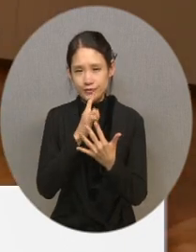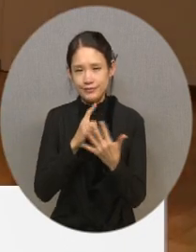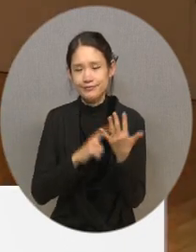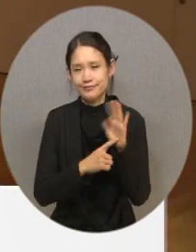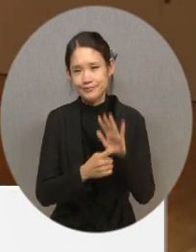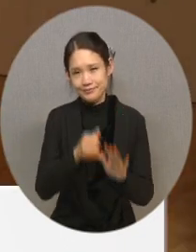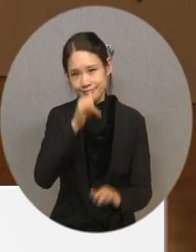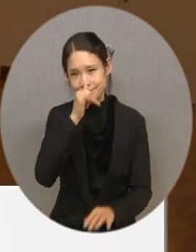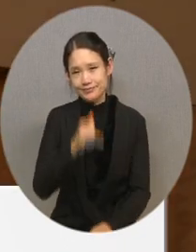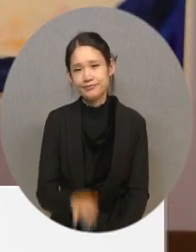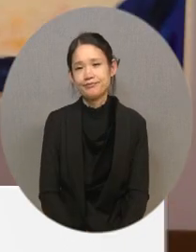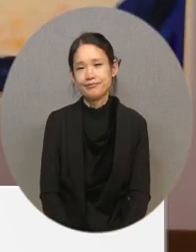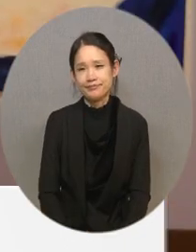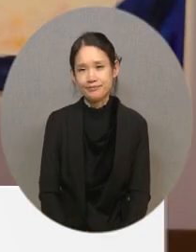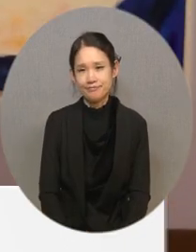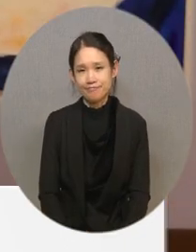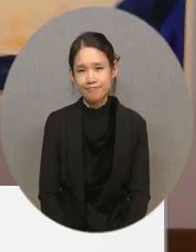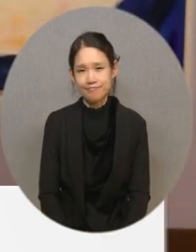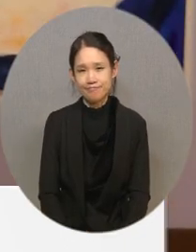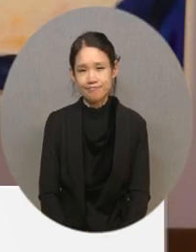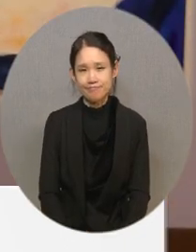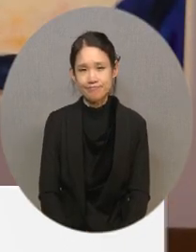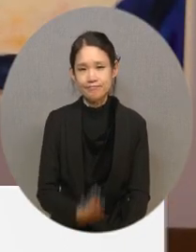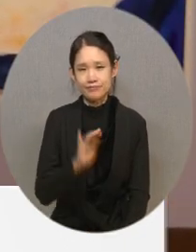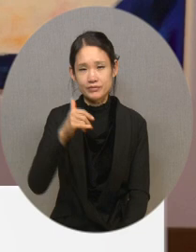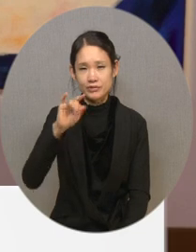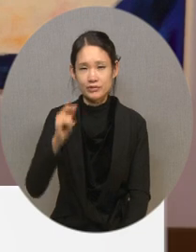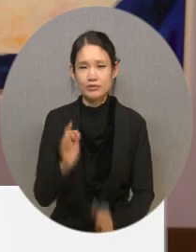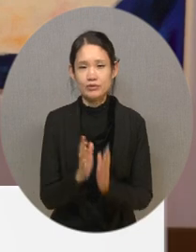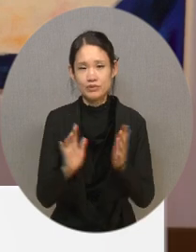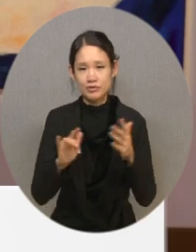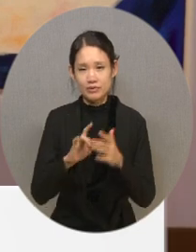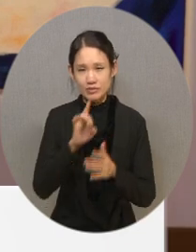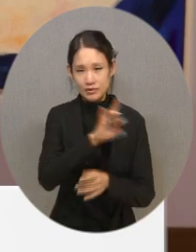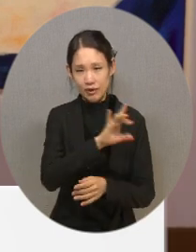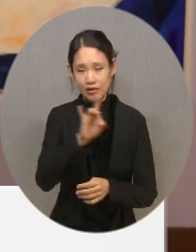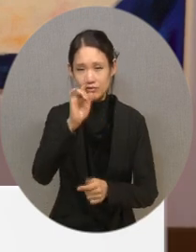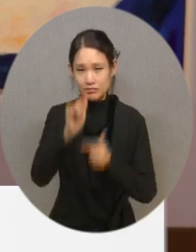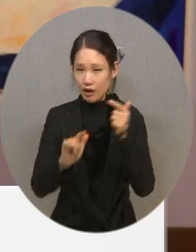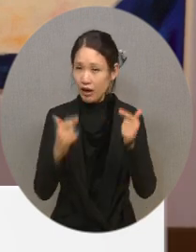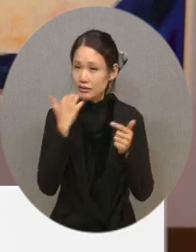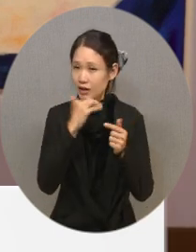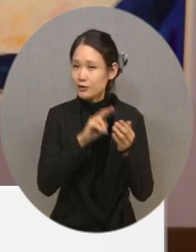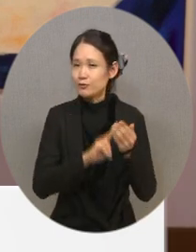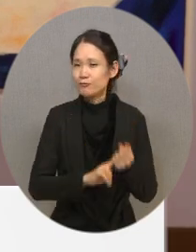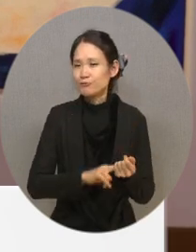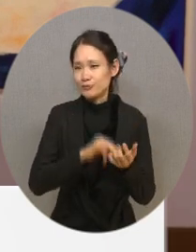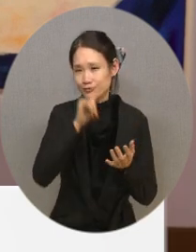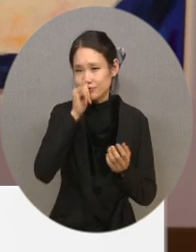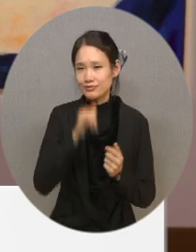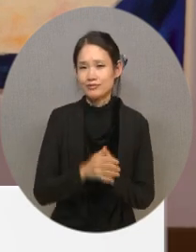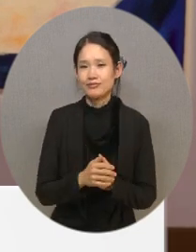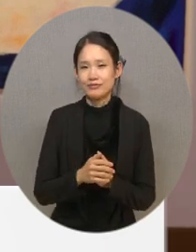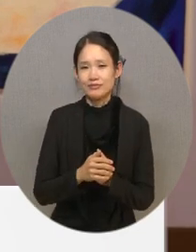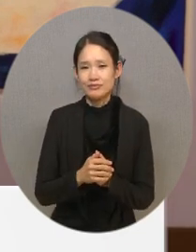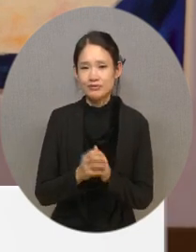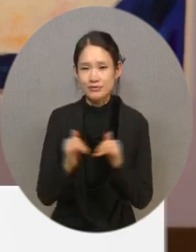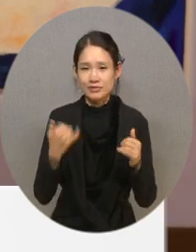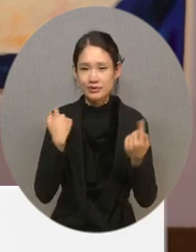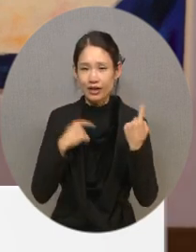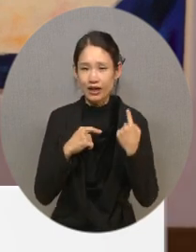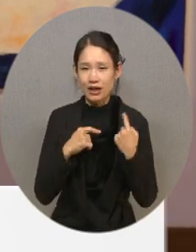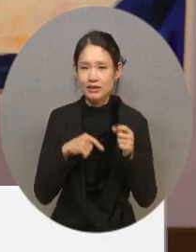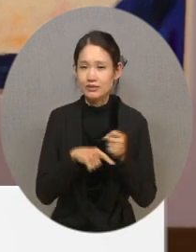할 수 있습니다. 비정형 도자기들은 각기 내부에 다양한 색을 숨기고 있습니다. 인간의